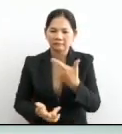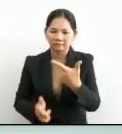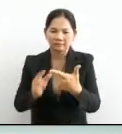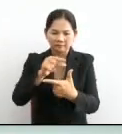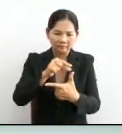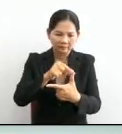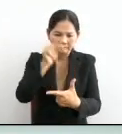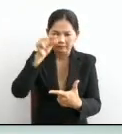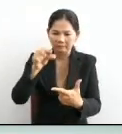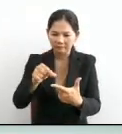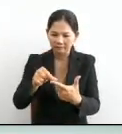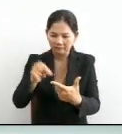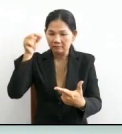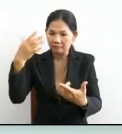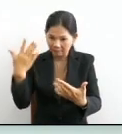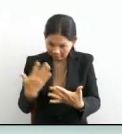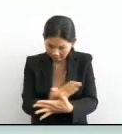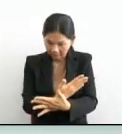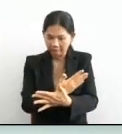chia chùm rớt thmấy